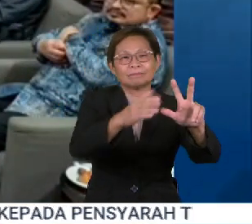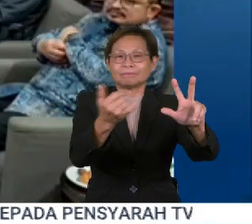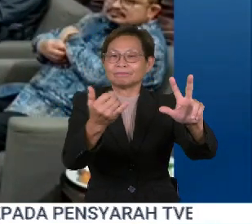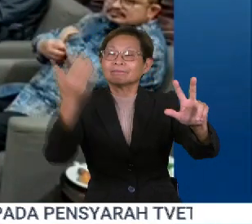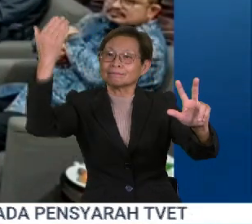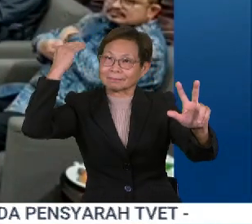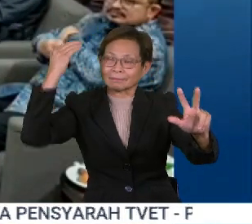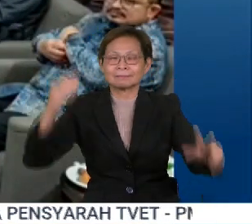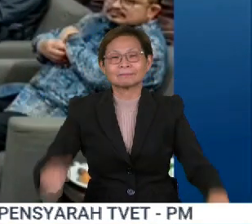lepas